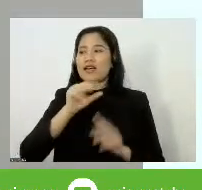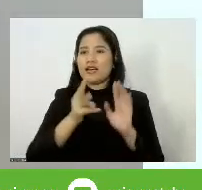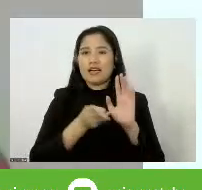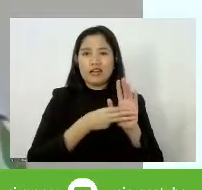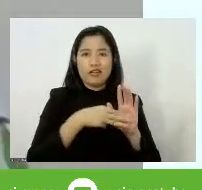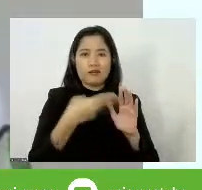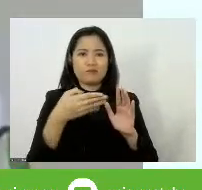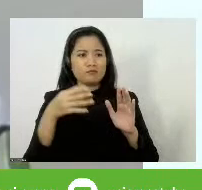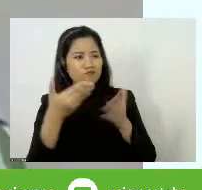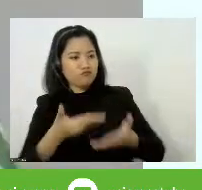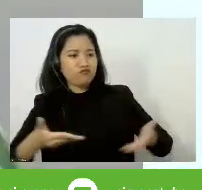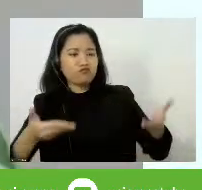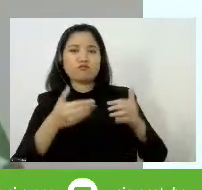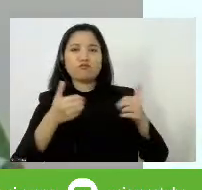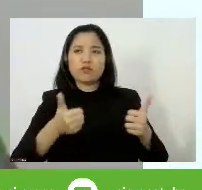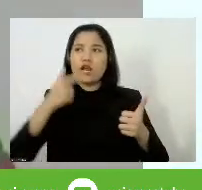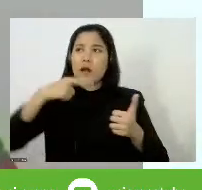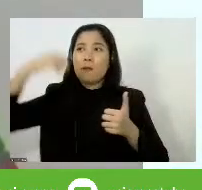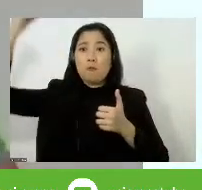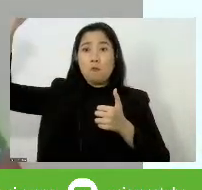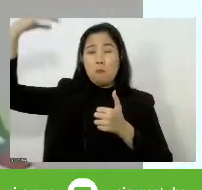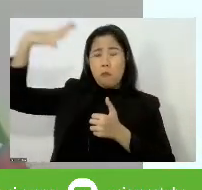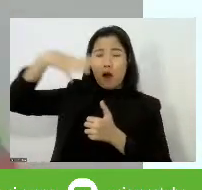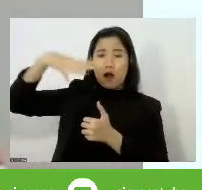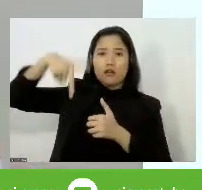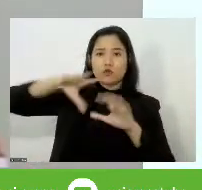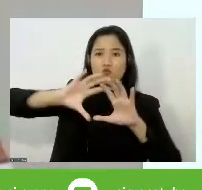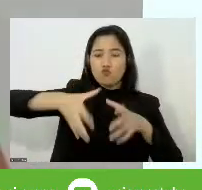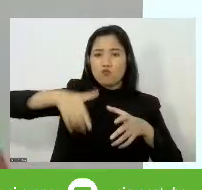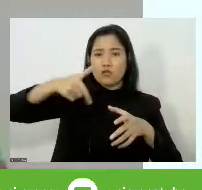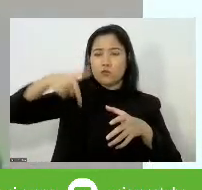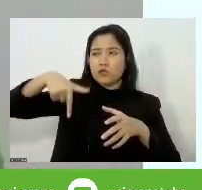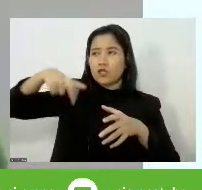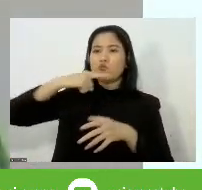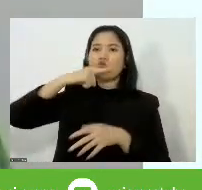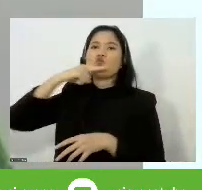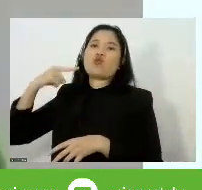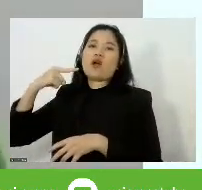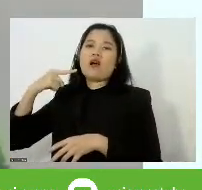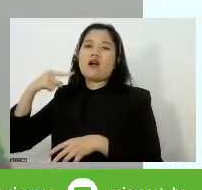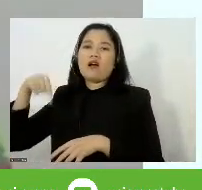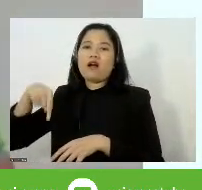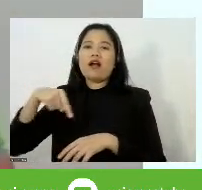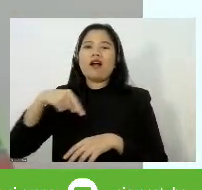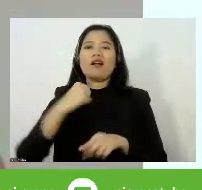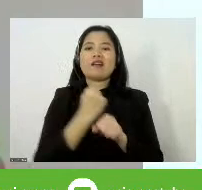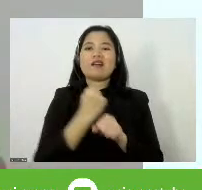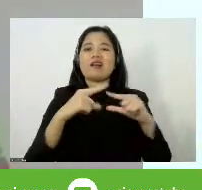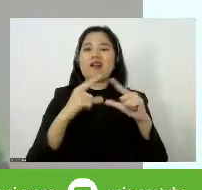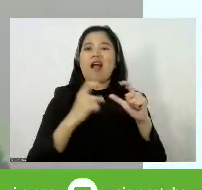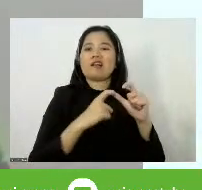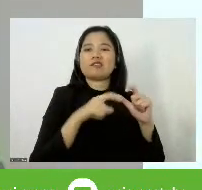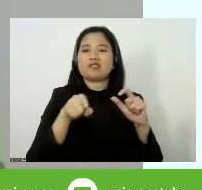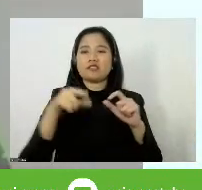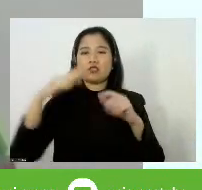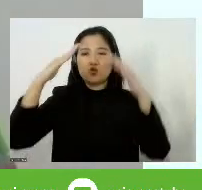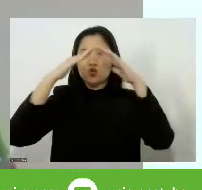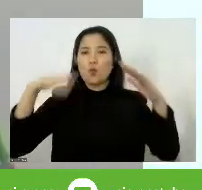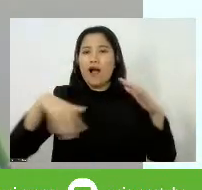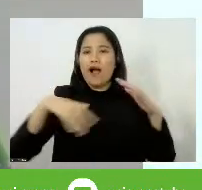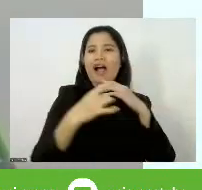mengurangi di panas bumi yang berlebihan nah di bilah yang kemudian kita berusaha